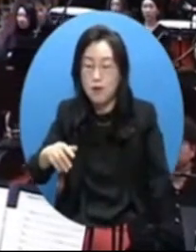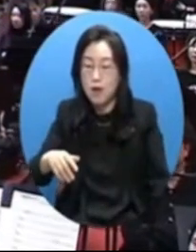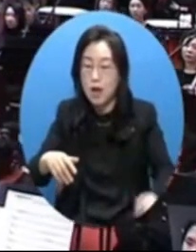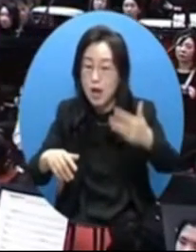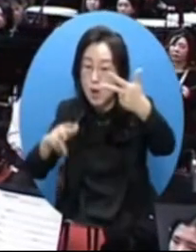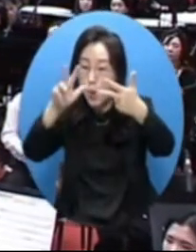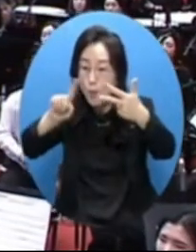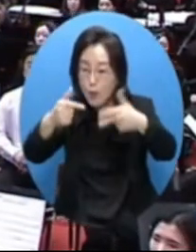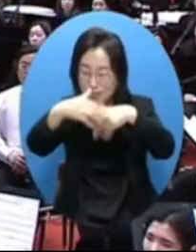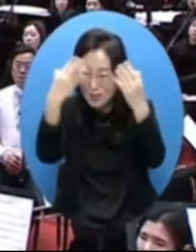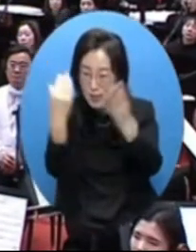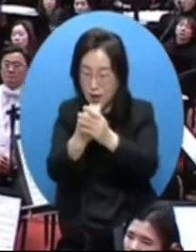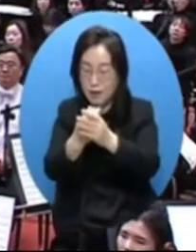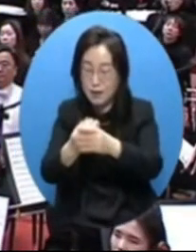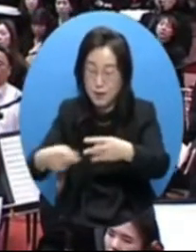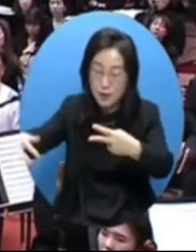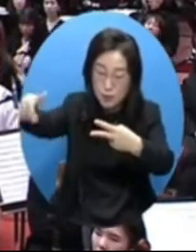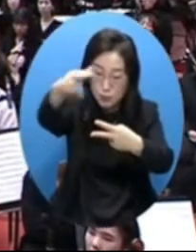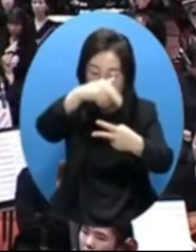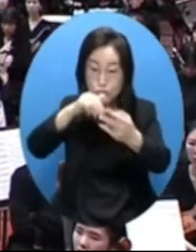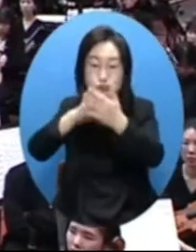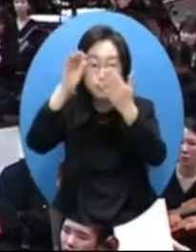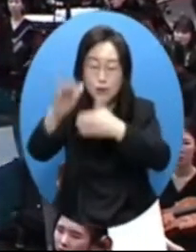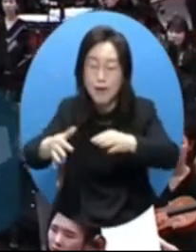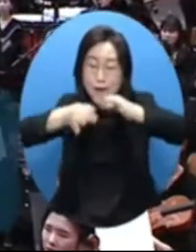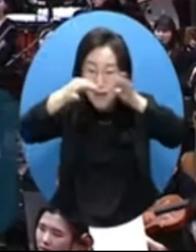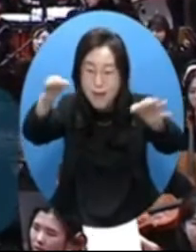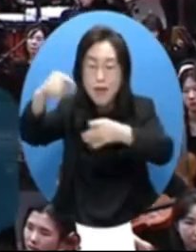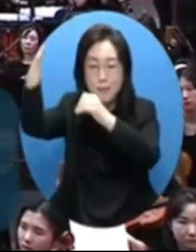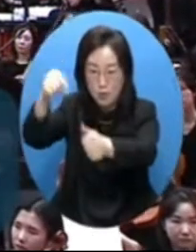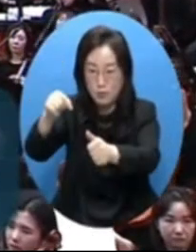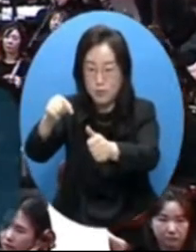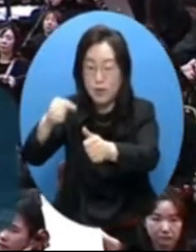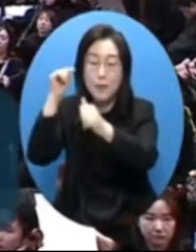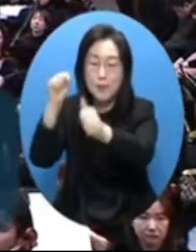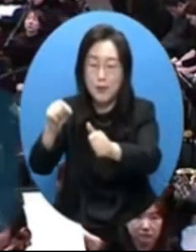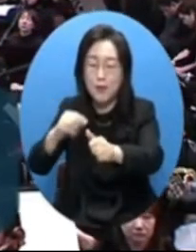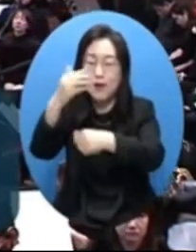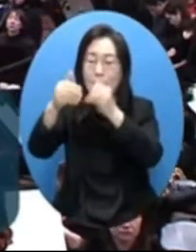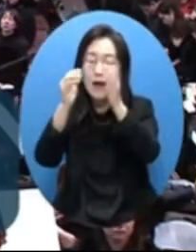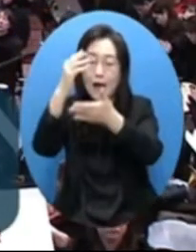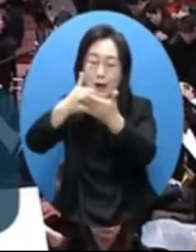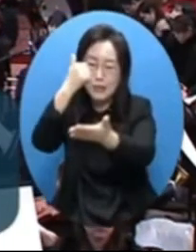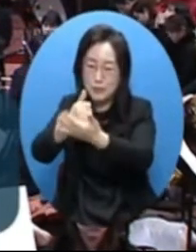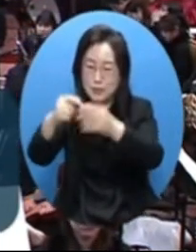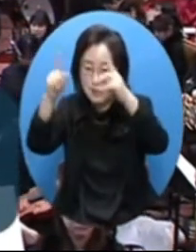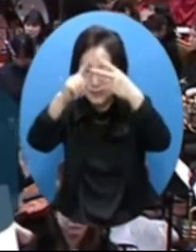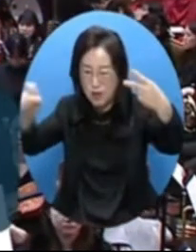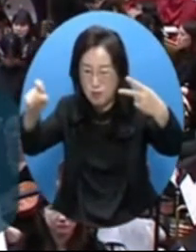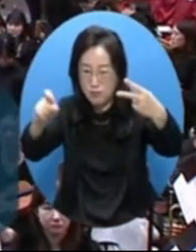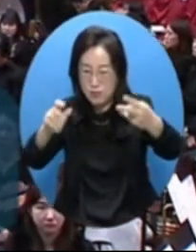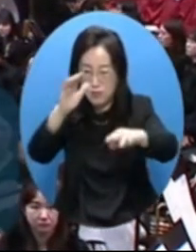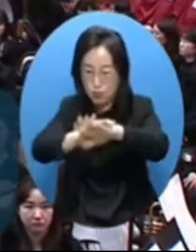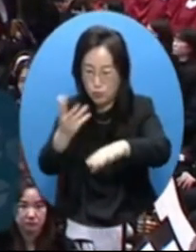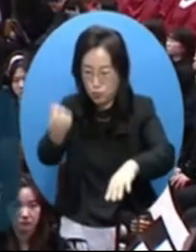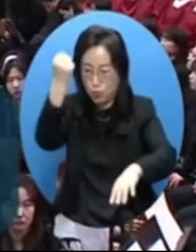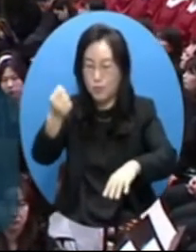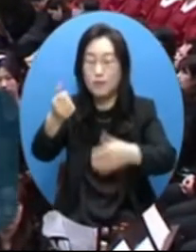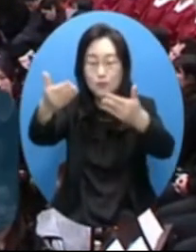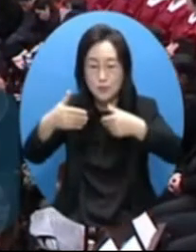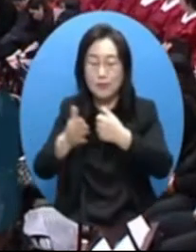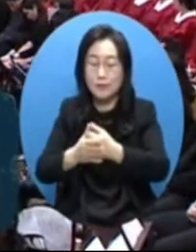다 녹음하면 그 다음에 외치라고 말했습니다 외쳐라 여러분에게 이성을 주셨느니라 그래서